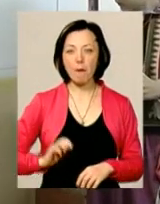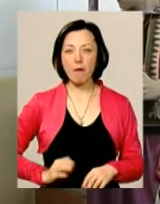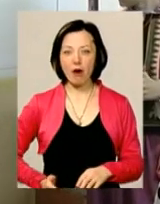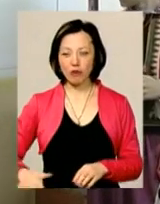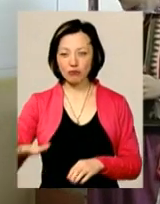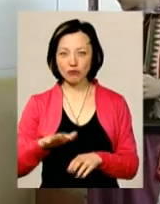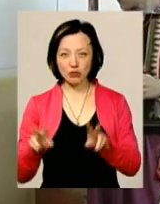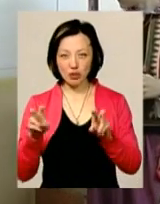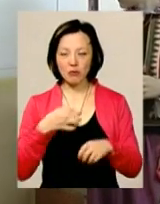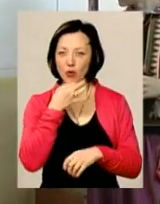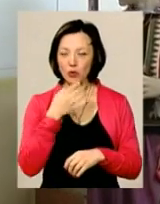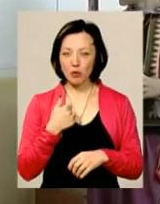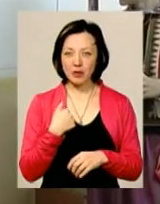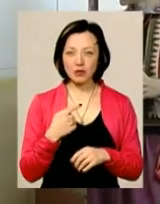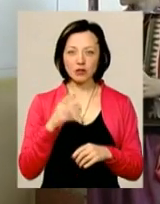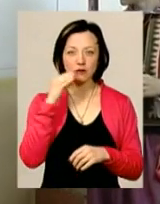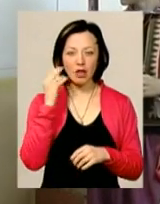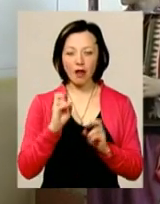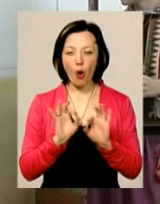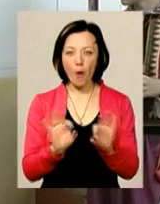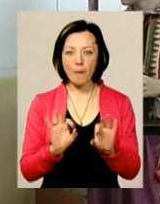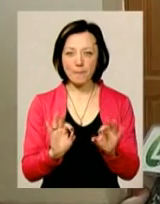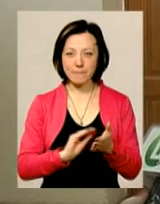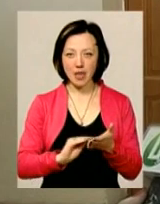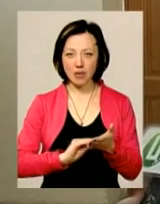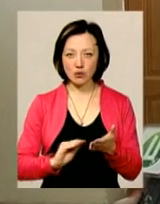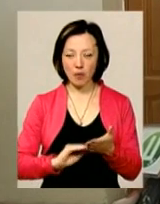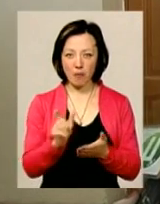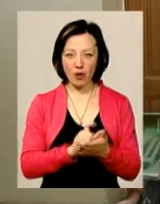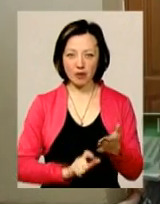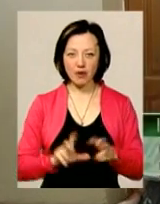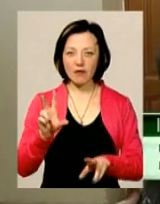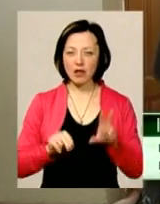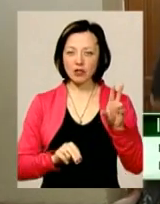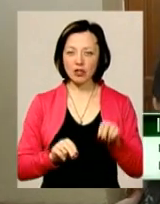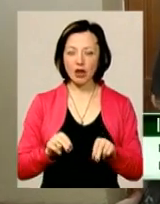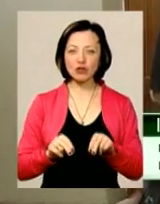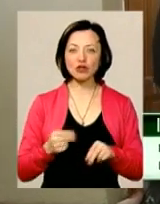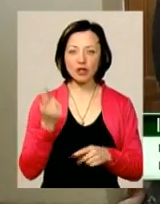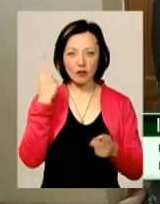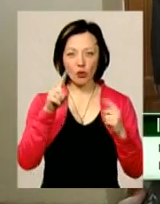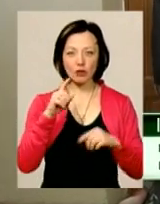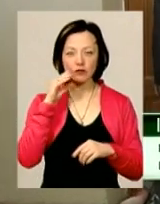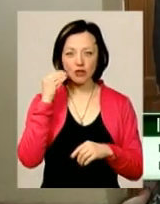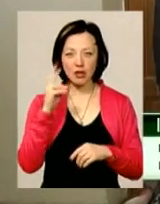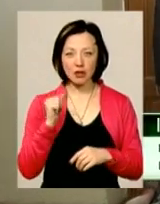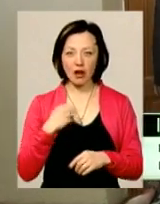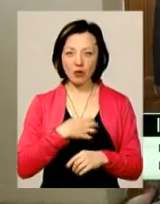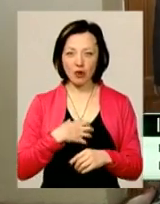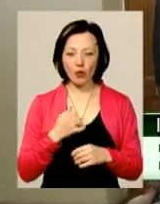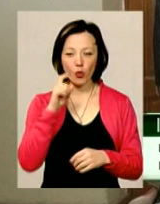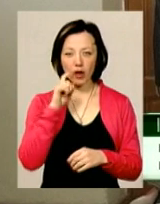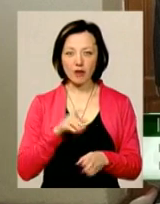сильно подобається те, що він, як він описує, його поезія. Вважаю, що твори Шевченка досить актуальні, адже в Україні на наш час